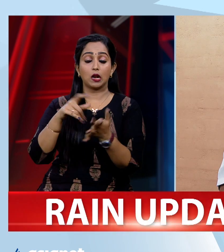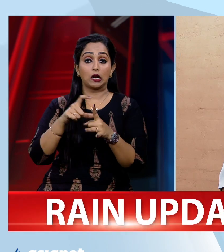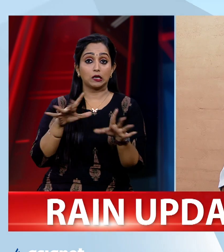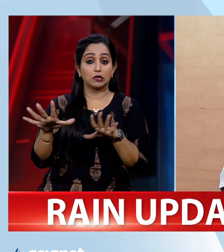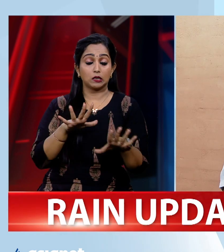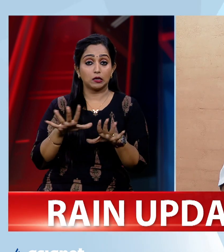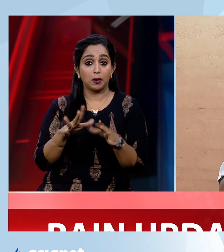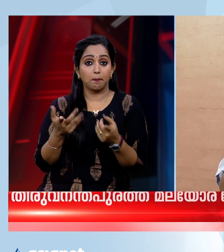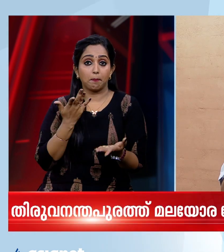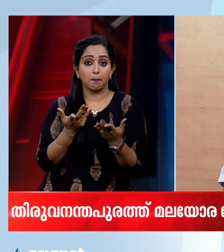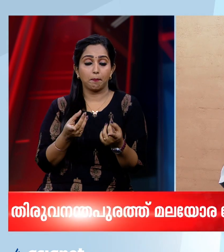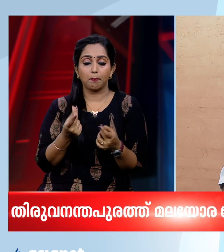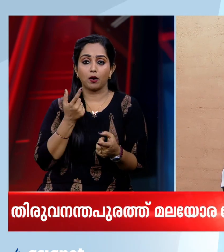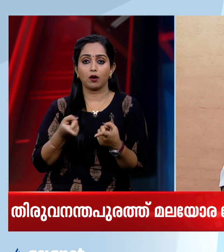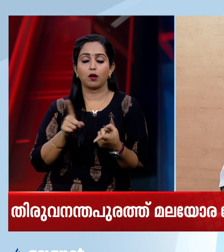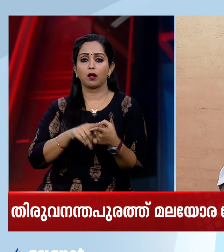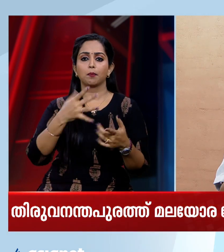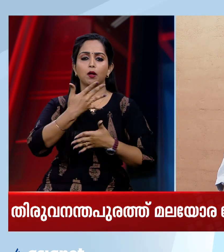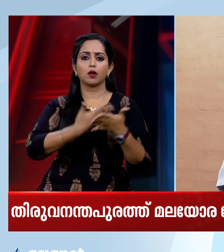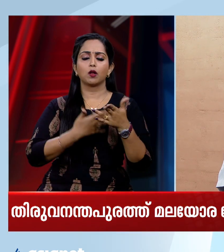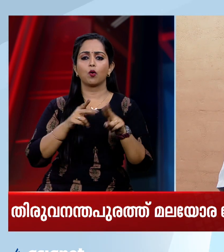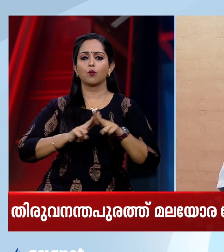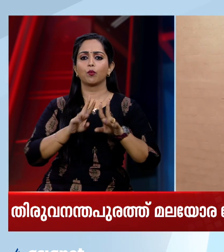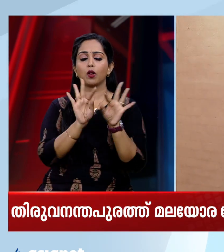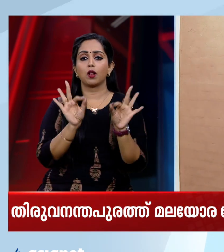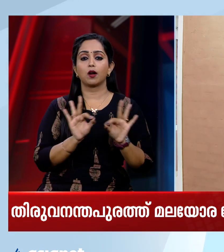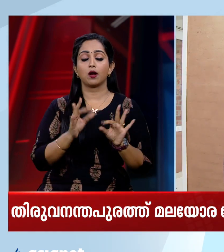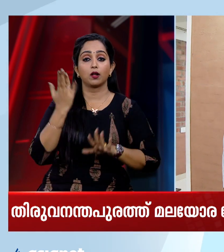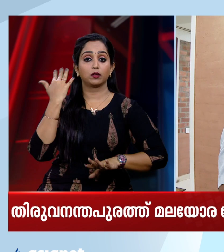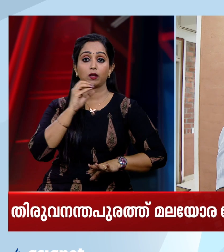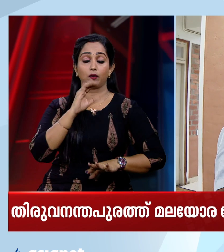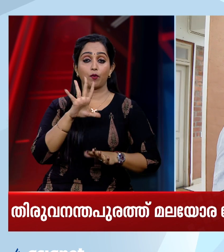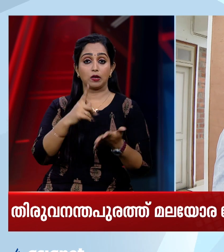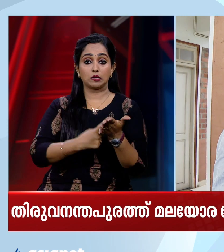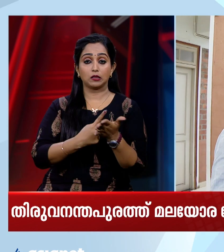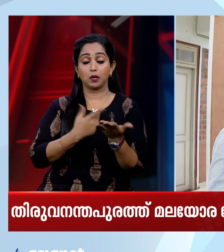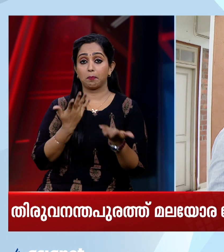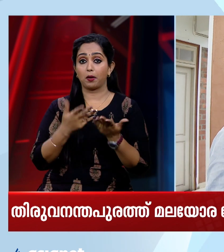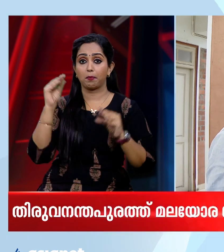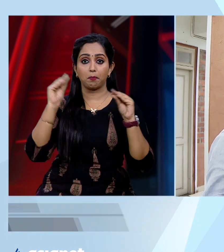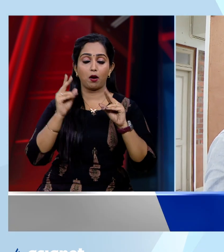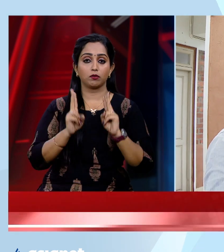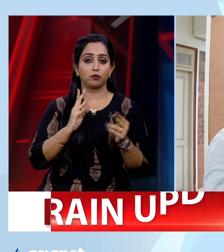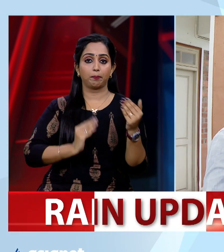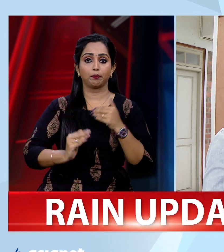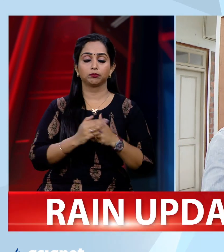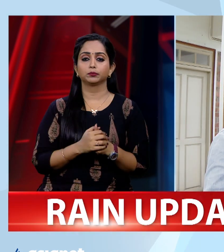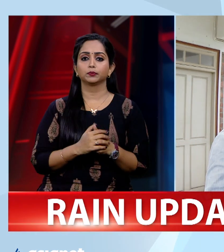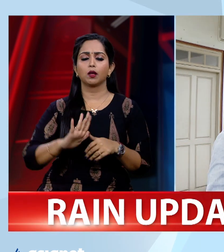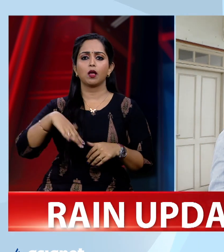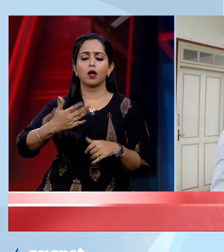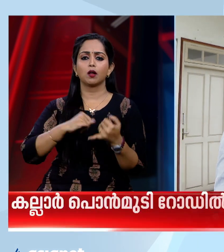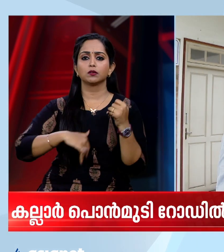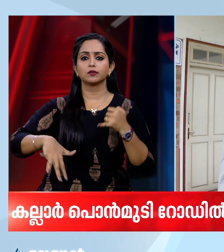ബാധിക്കാൻ സാധ്യതയുള്ള ആളുകളെ മുന്നേ തന്നെ പട്ടികപ്പെടുത്താനുള്ള നിർദ്ദേശമുണ്ടായിരുന്നു. 5-ാം തീയതി വരെ ഇത് തുടർന്നേക്കും. അതിനുശേഷം ഉള്ള